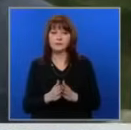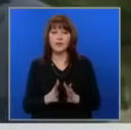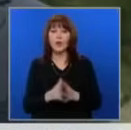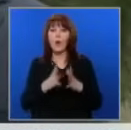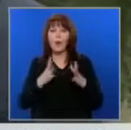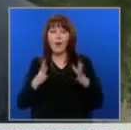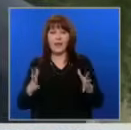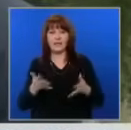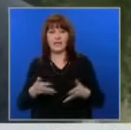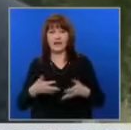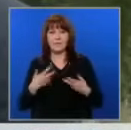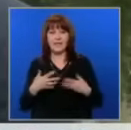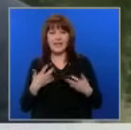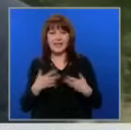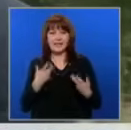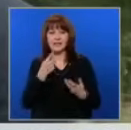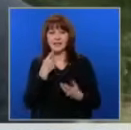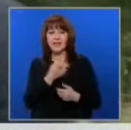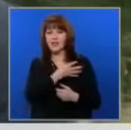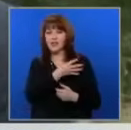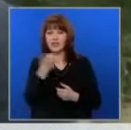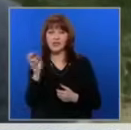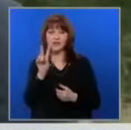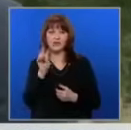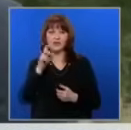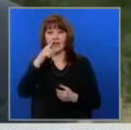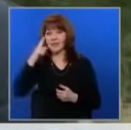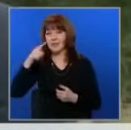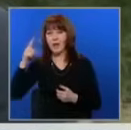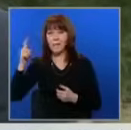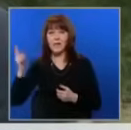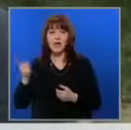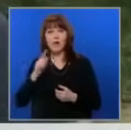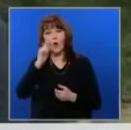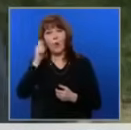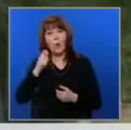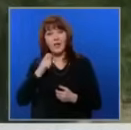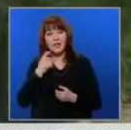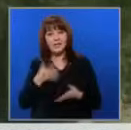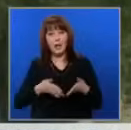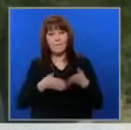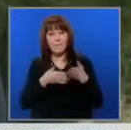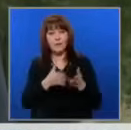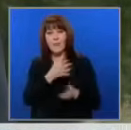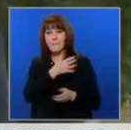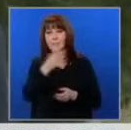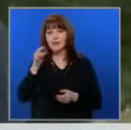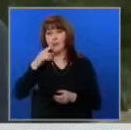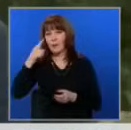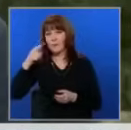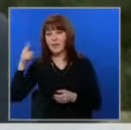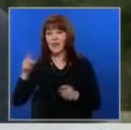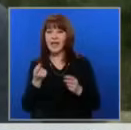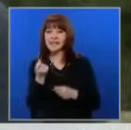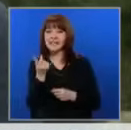Големите искания за 420 милиона украинска помощ, 500 милиона за зърнопроизводителите в